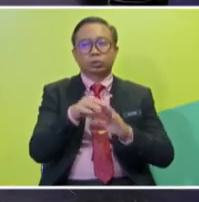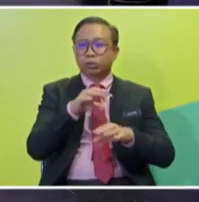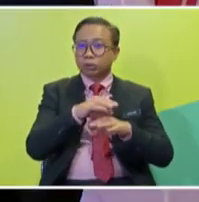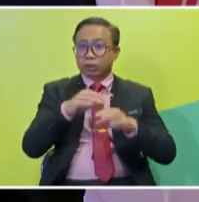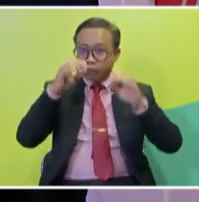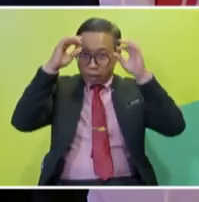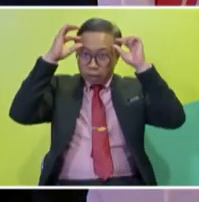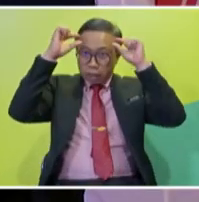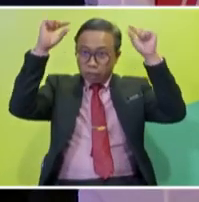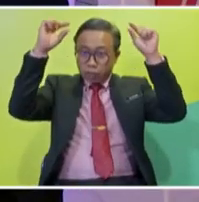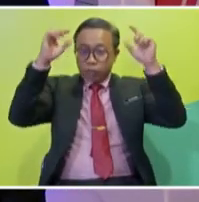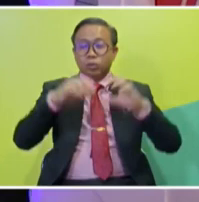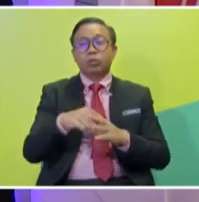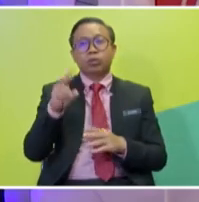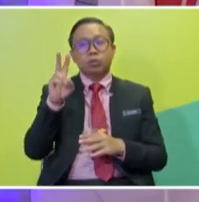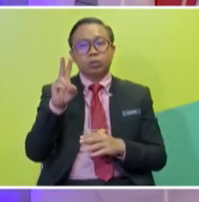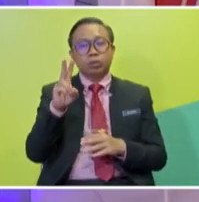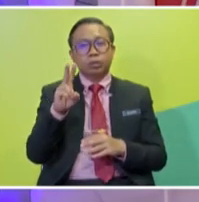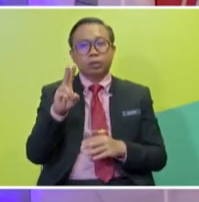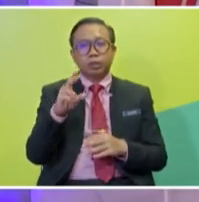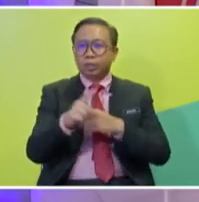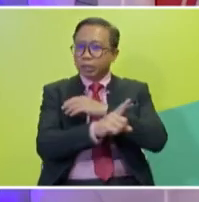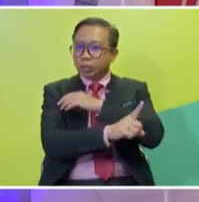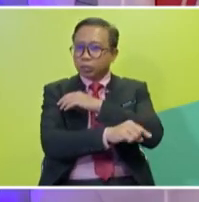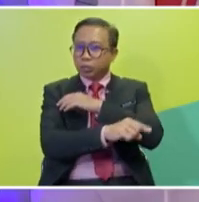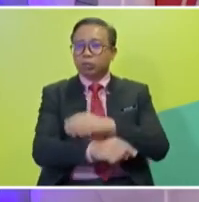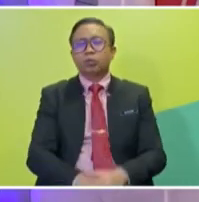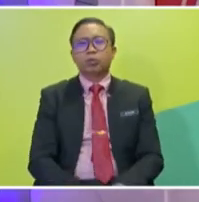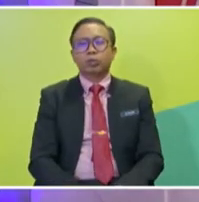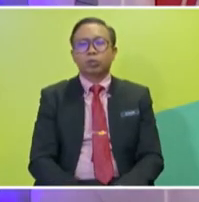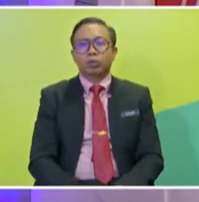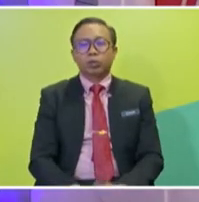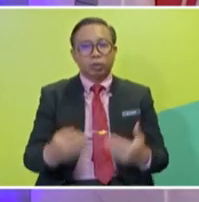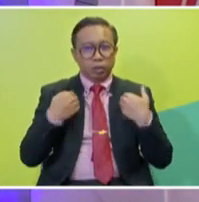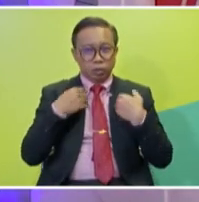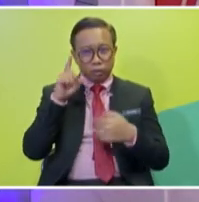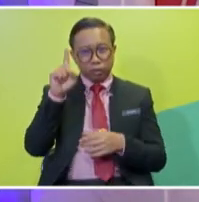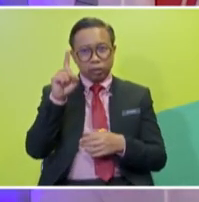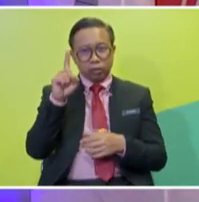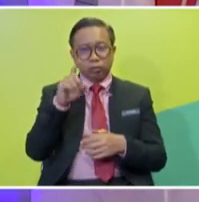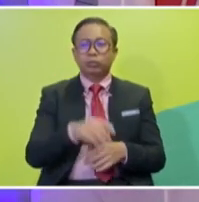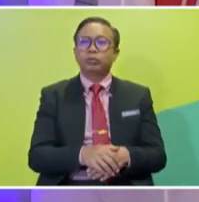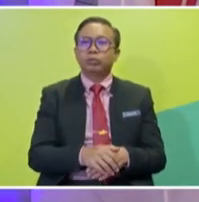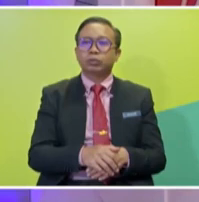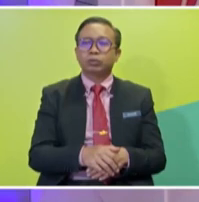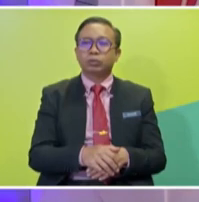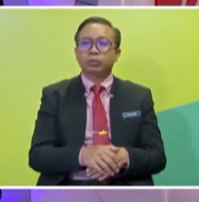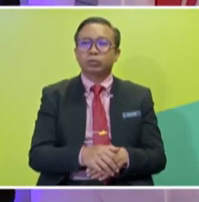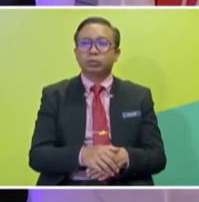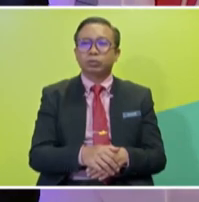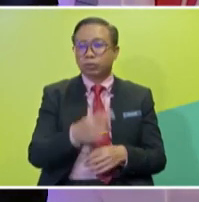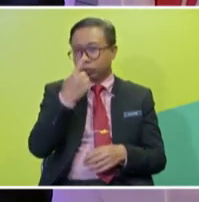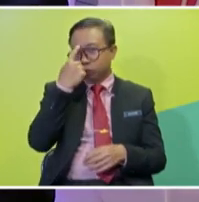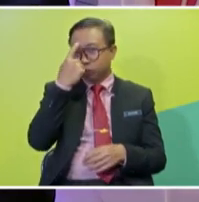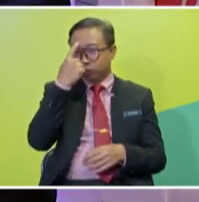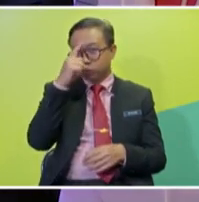tanduk tadi ada dua ekor hewan yang ada tanduk yaitu badak sumbu ada satu bagian tajam dan manakala untuk